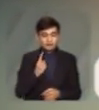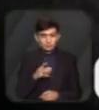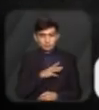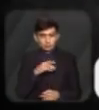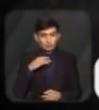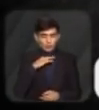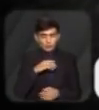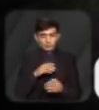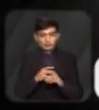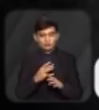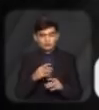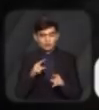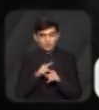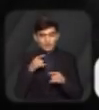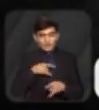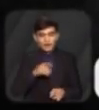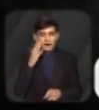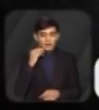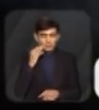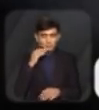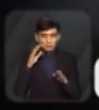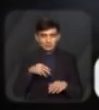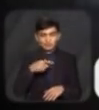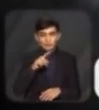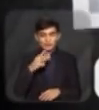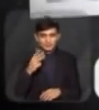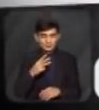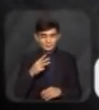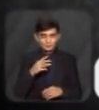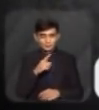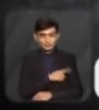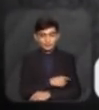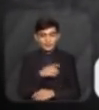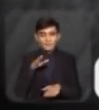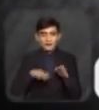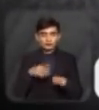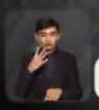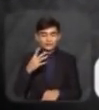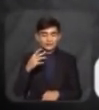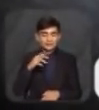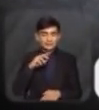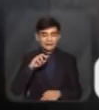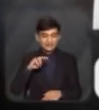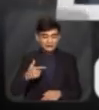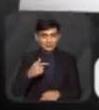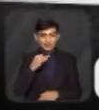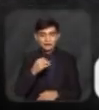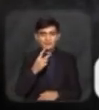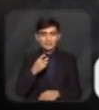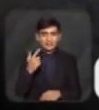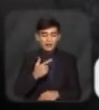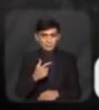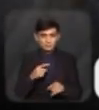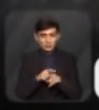января в 4-м роддоме Алматы. По словам родных, малыш родился здоровым, весом 4 килограмма 200 грамм и ростом 54